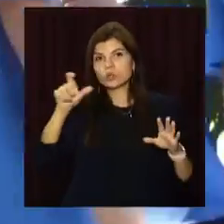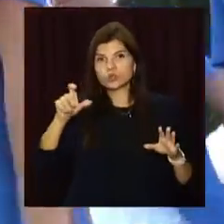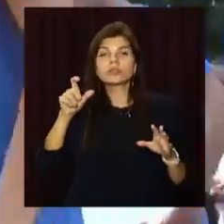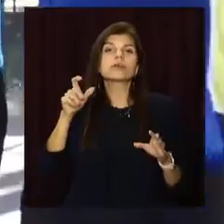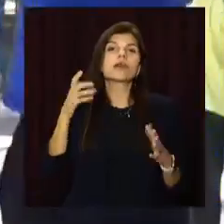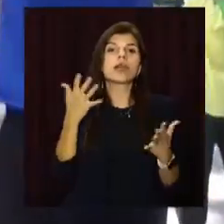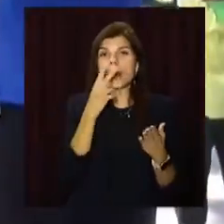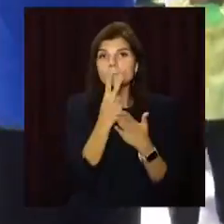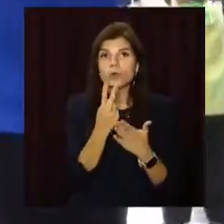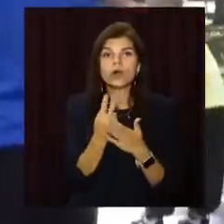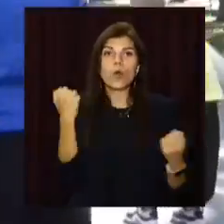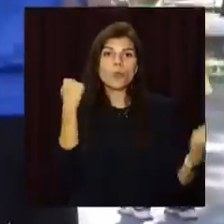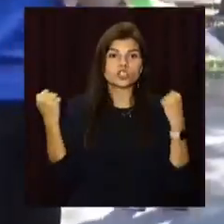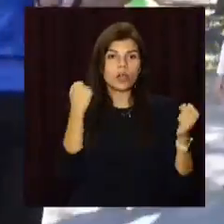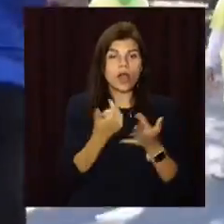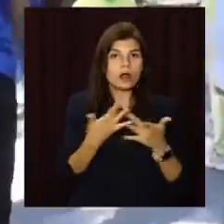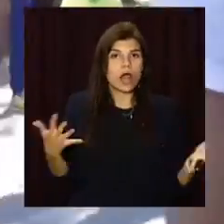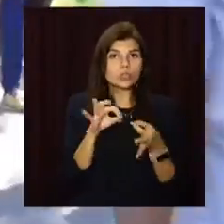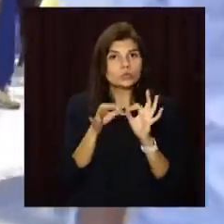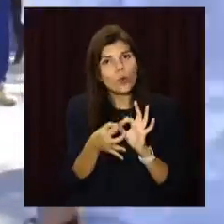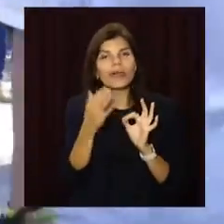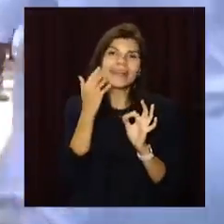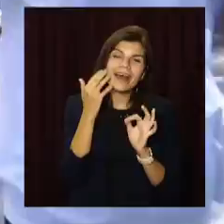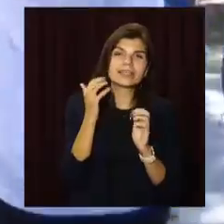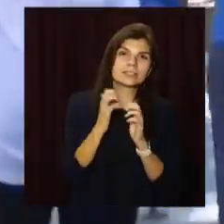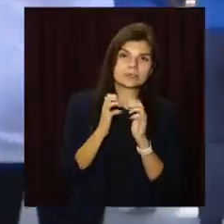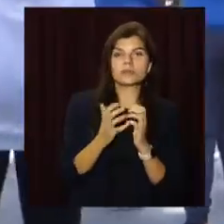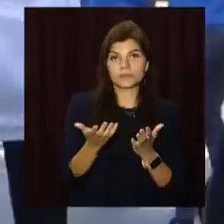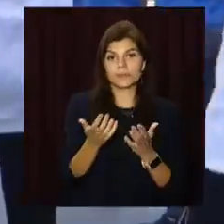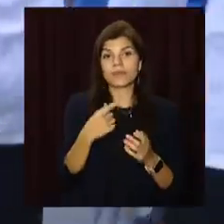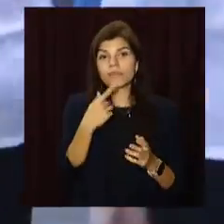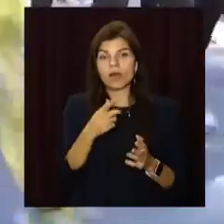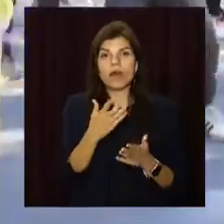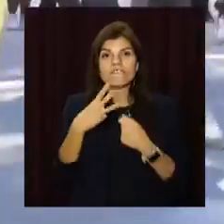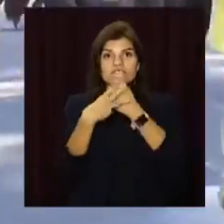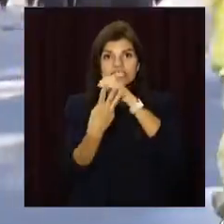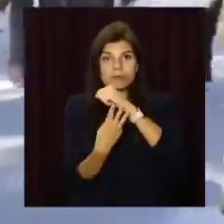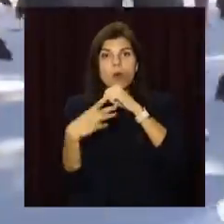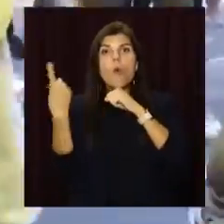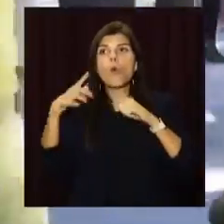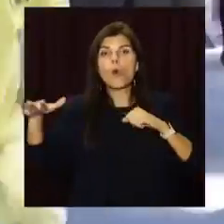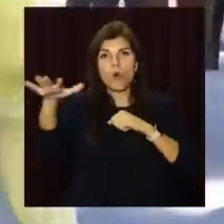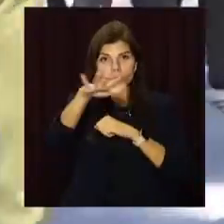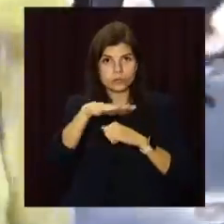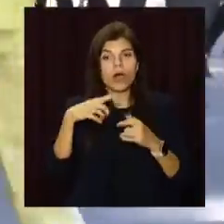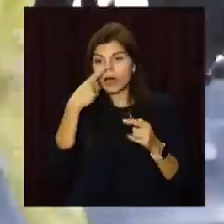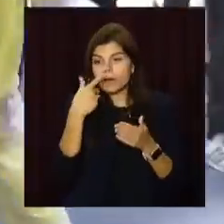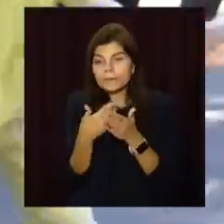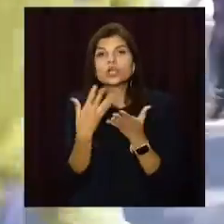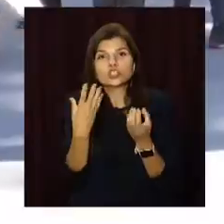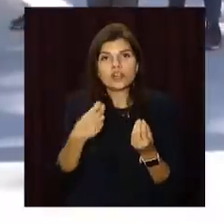шоу-бізнесу, які показують вправи різного рівня складності. Таких активних парків в області 18. Найближчим часом відкриють